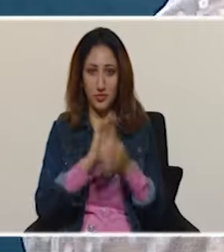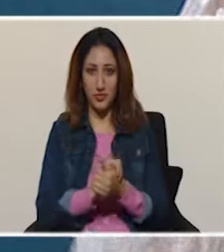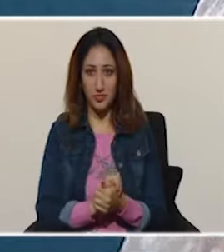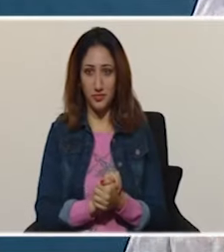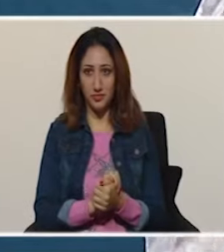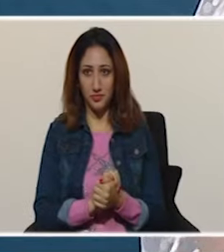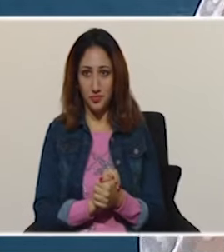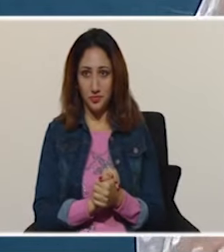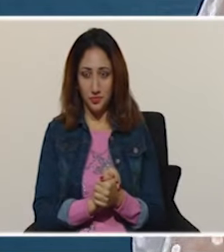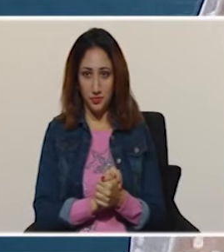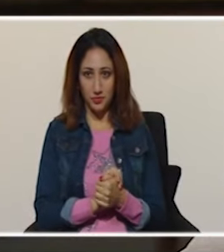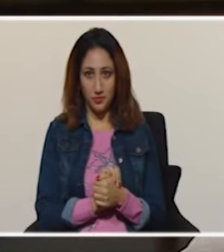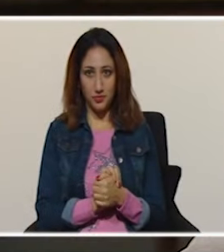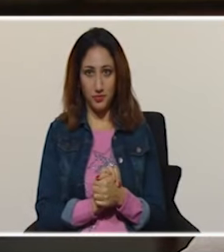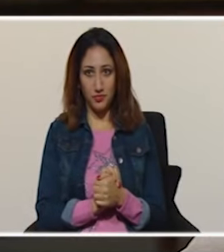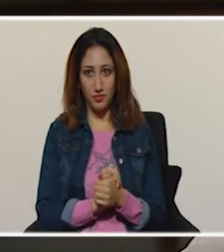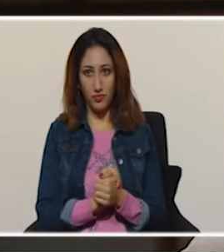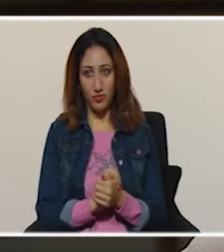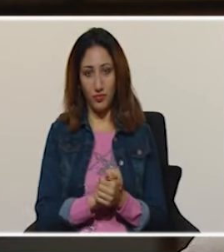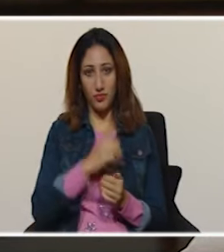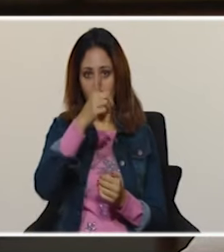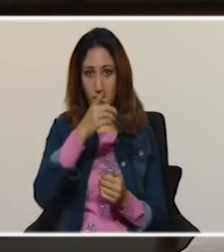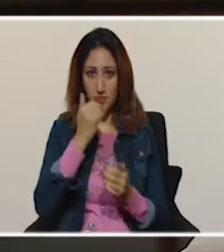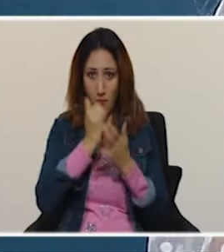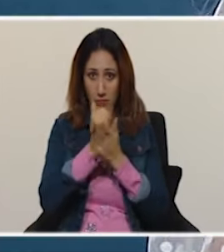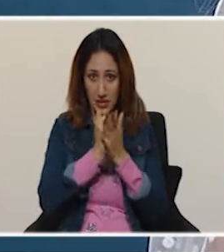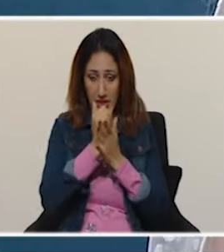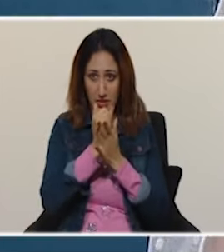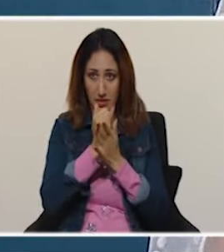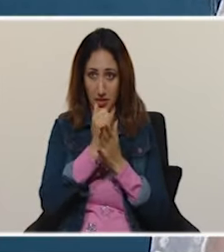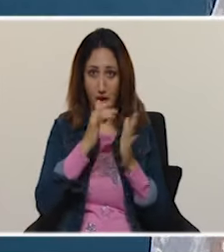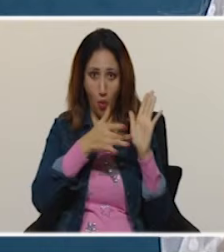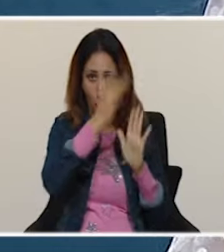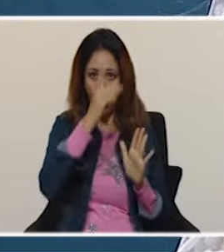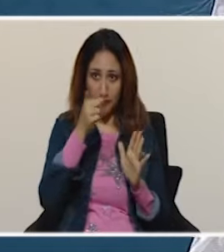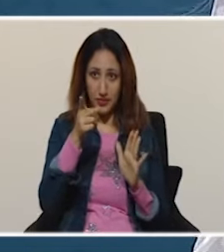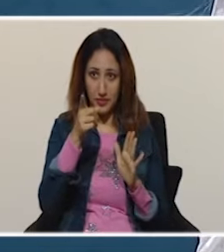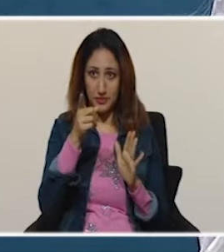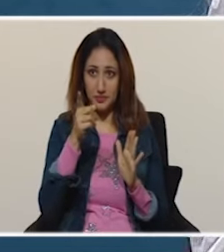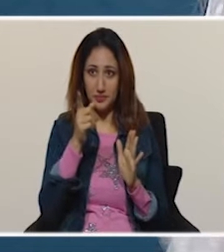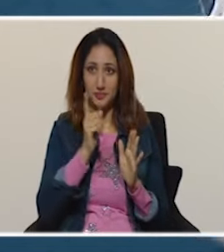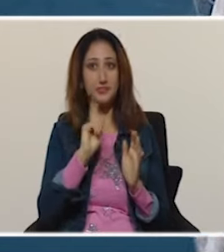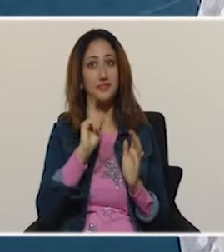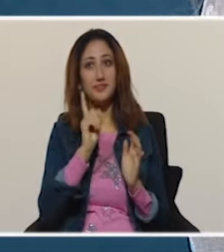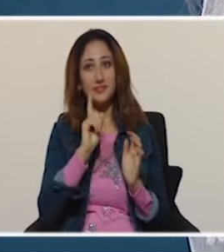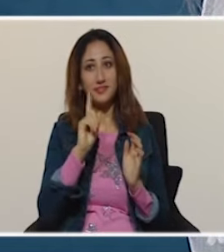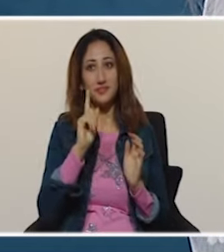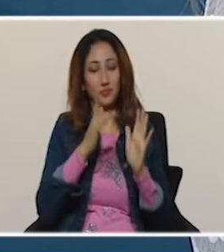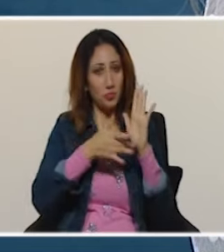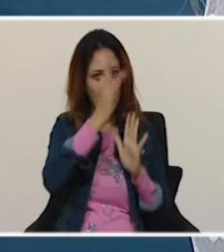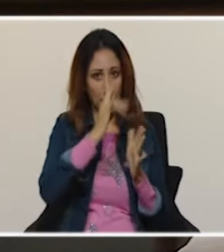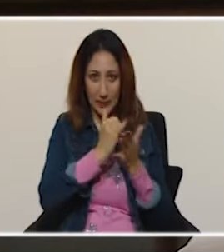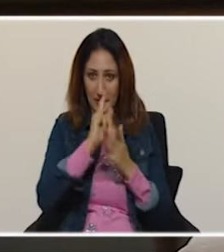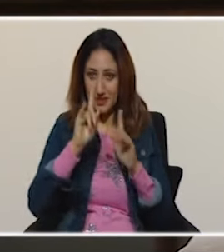تشتغل حصل انك انت مره زوقتي من المدرسه واتقفشتي؟ انا؟ بريئه يا دكتور حرام عليك ده شكل واحده تزوغ